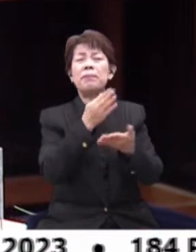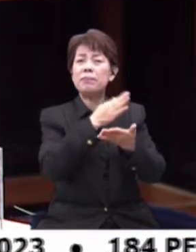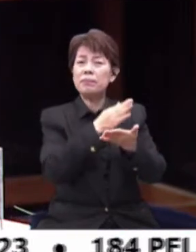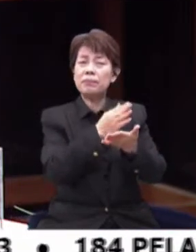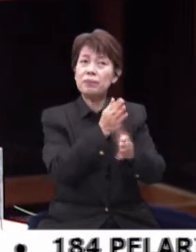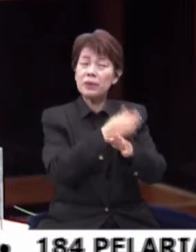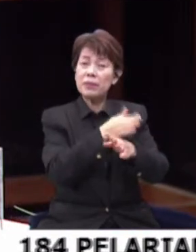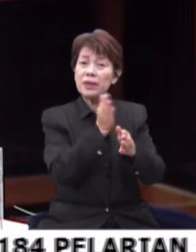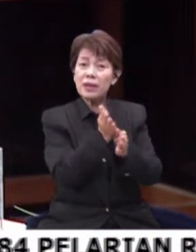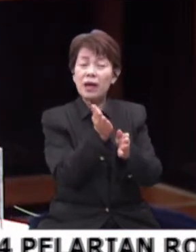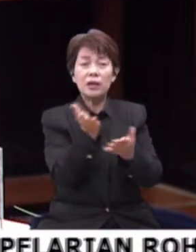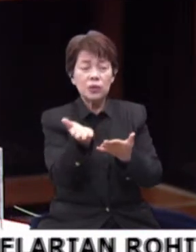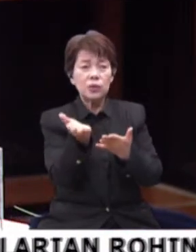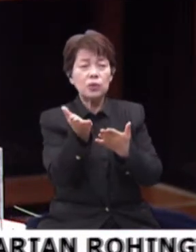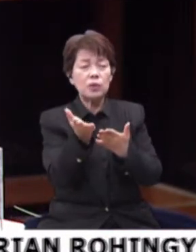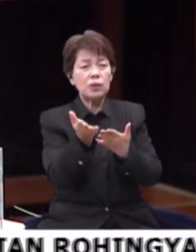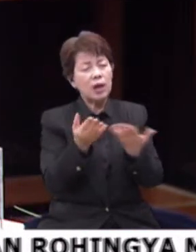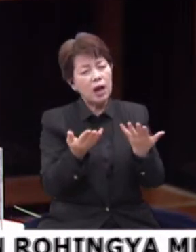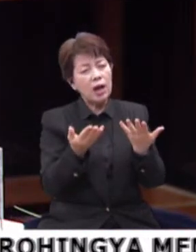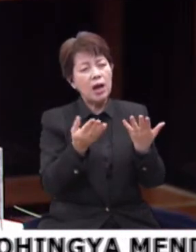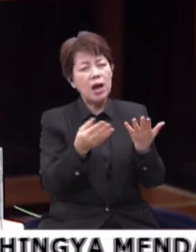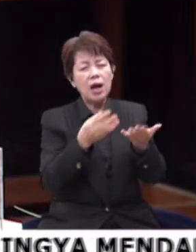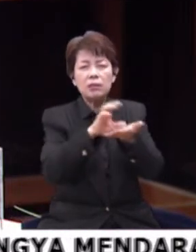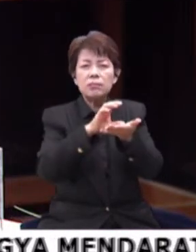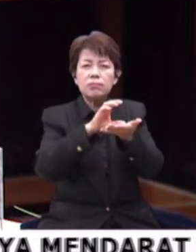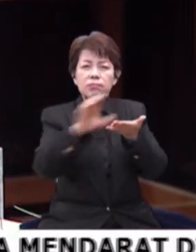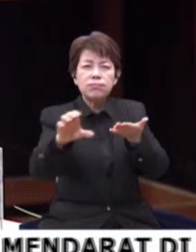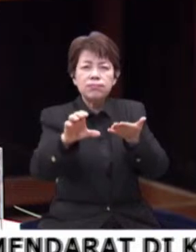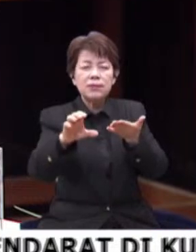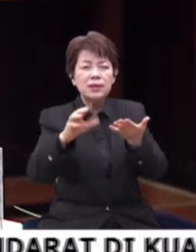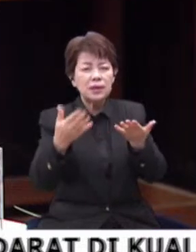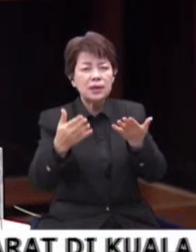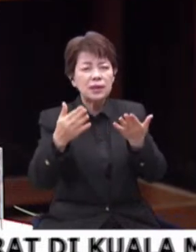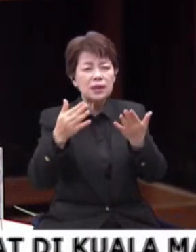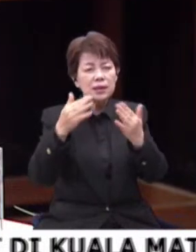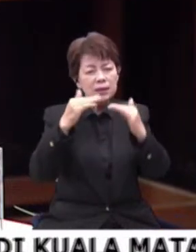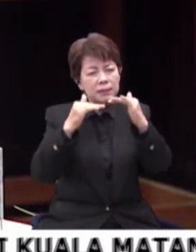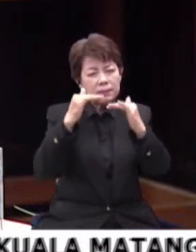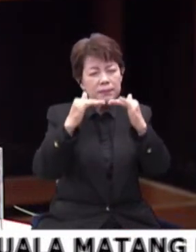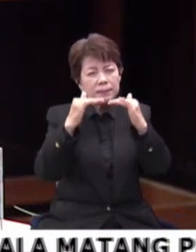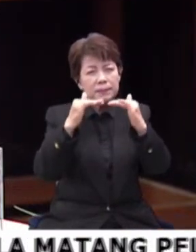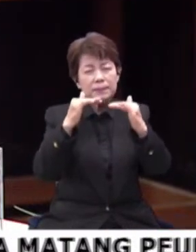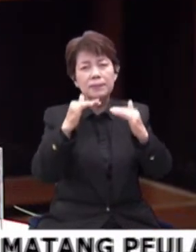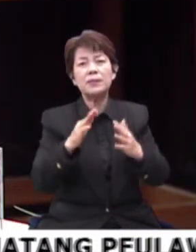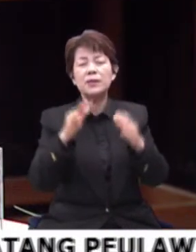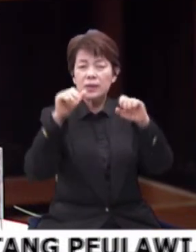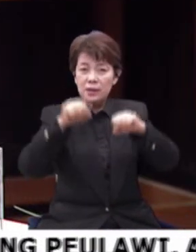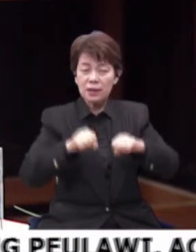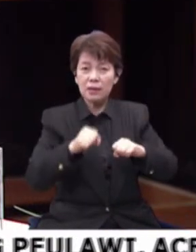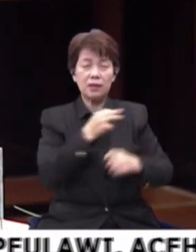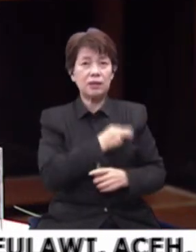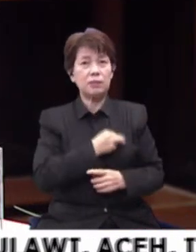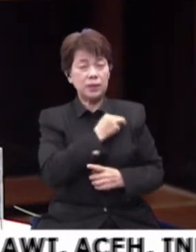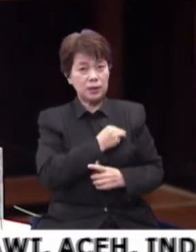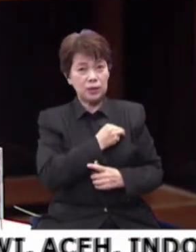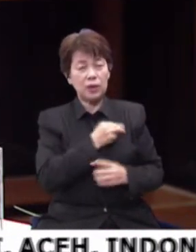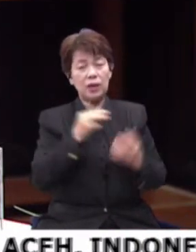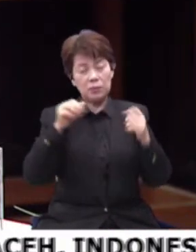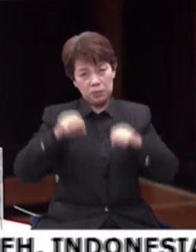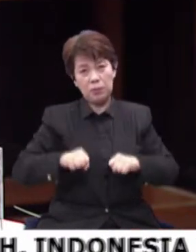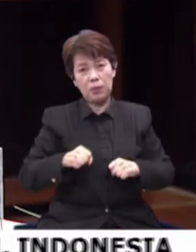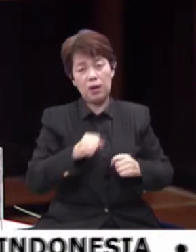dengan modal yang menasabah Adakah Kementerian bersedia untuk menyediakan laluan